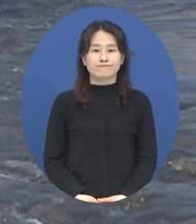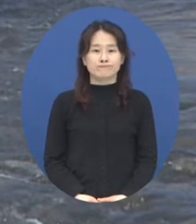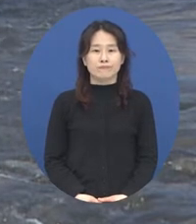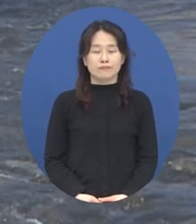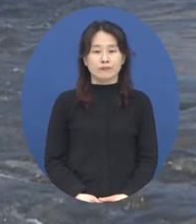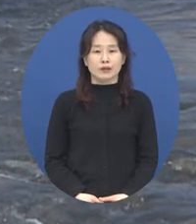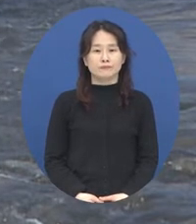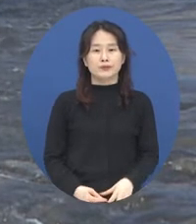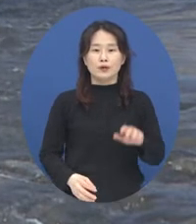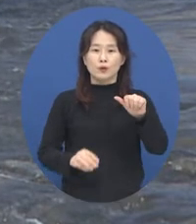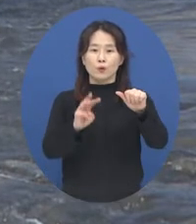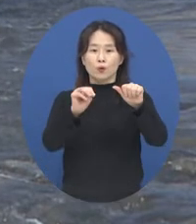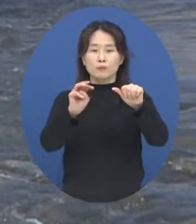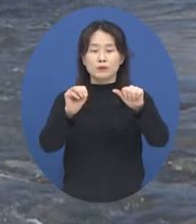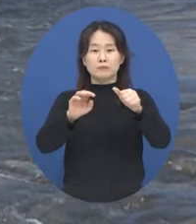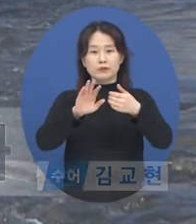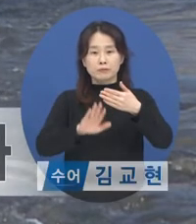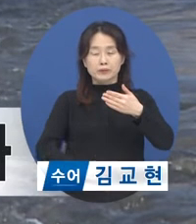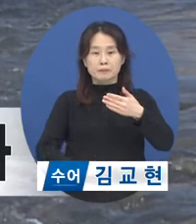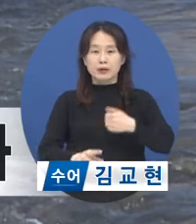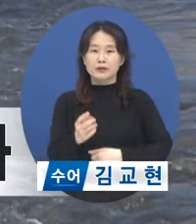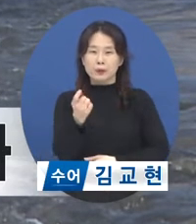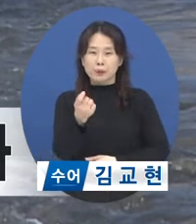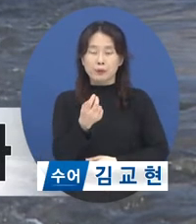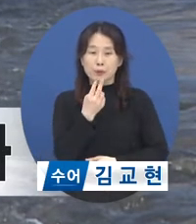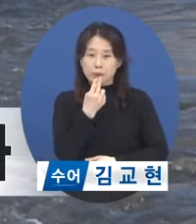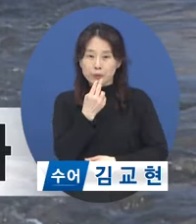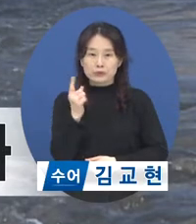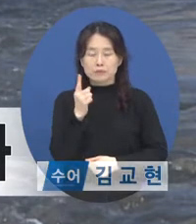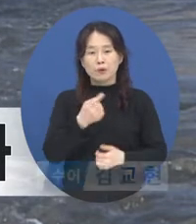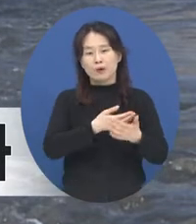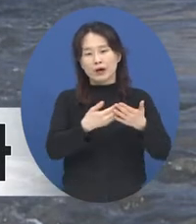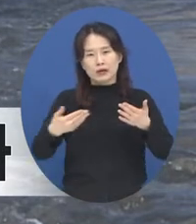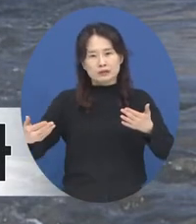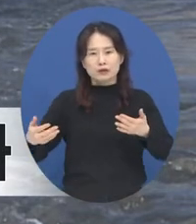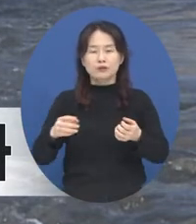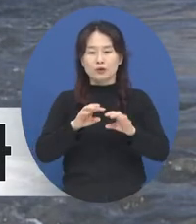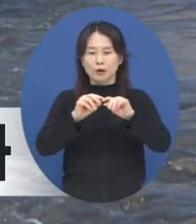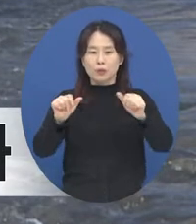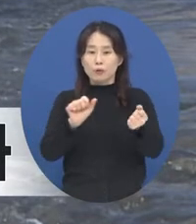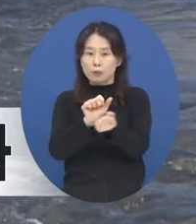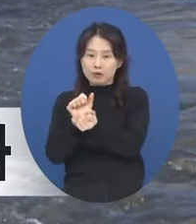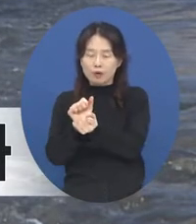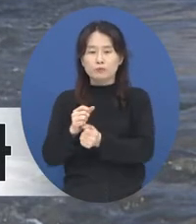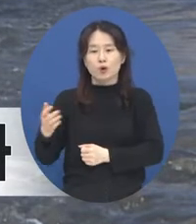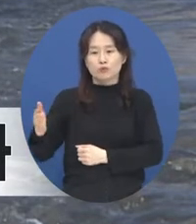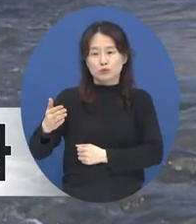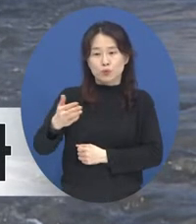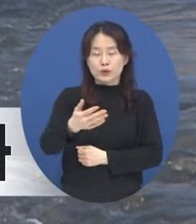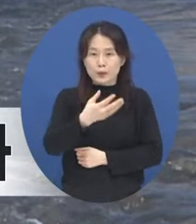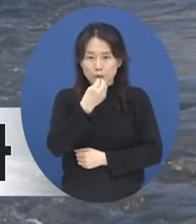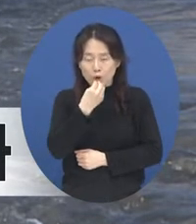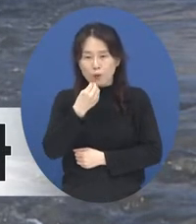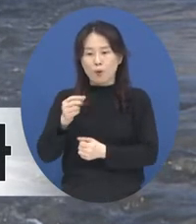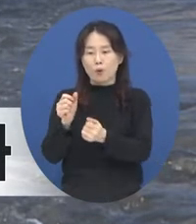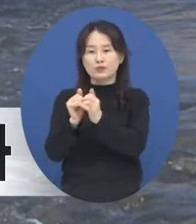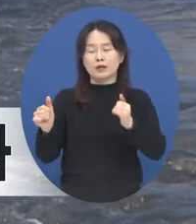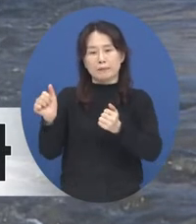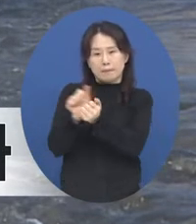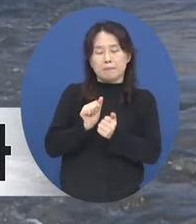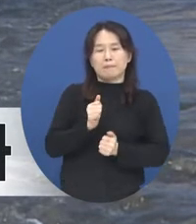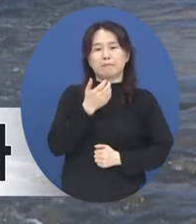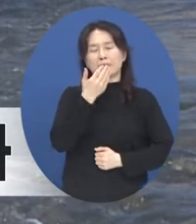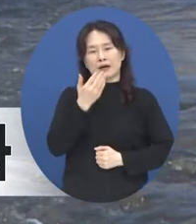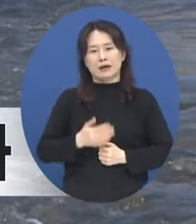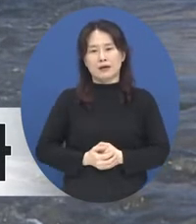크기가 5mm 미만인 미세 플라스틱은 하천과 토양 오염은 물론 물고기를 통해 사람에게까지 전해질 수 있는데요.